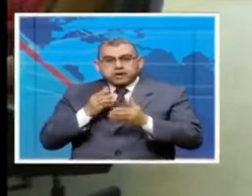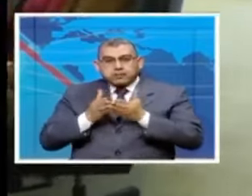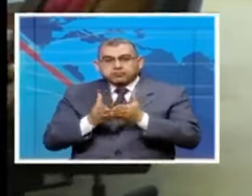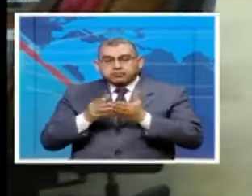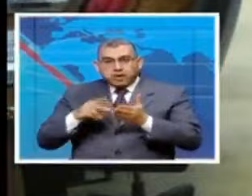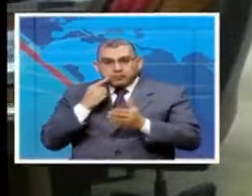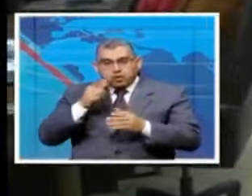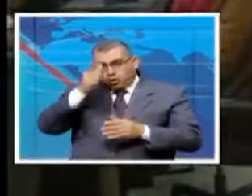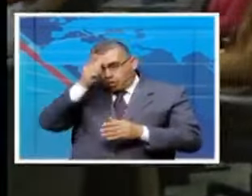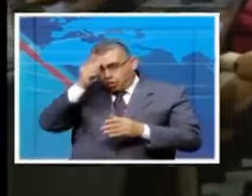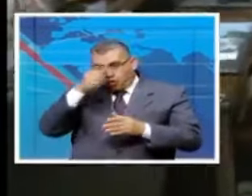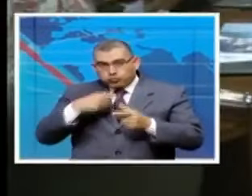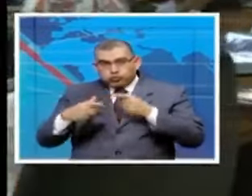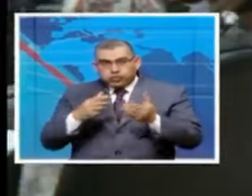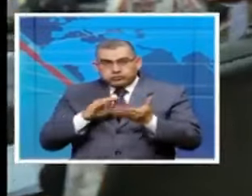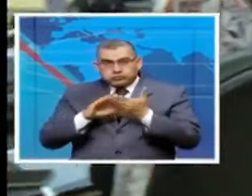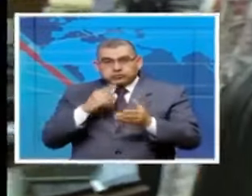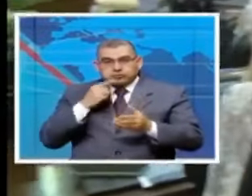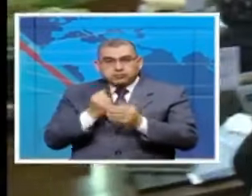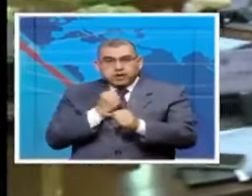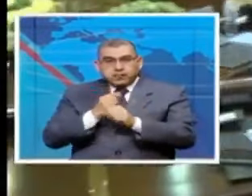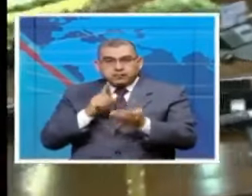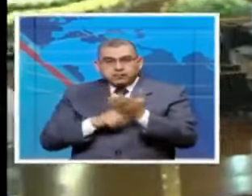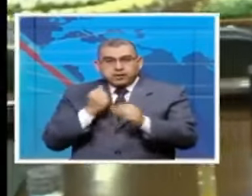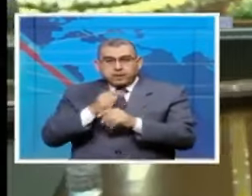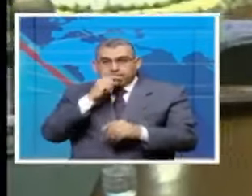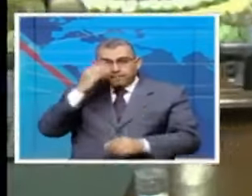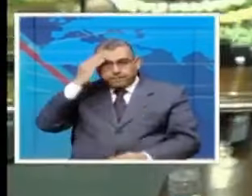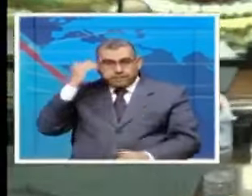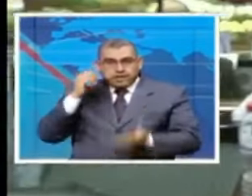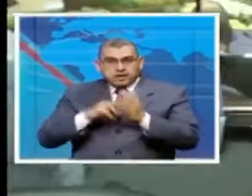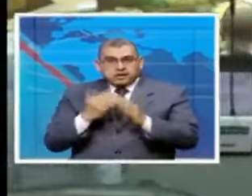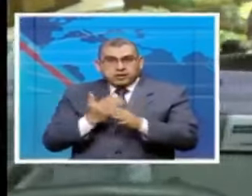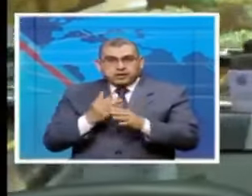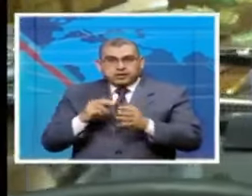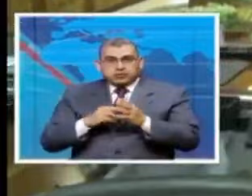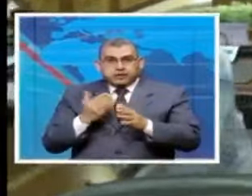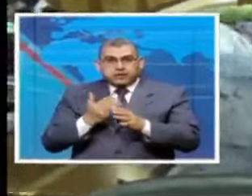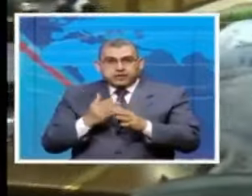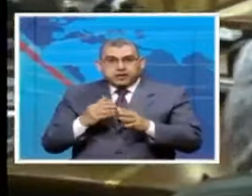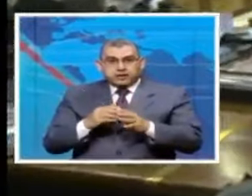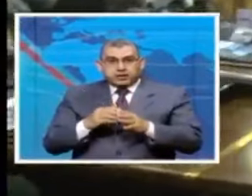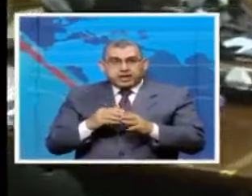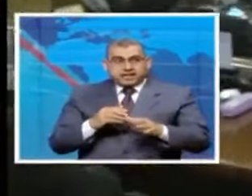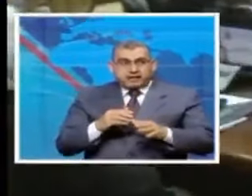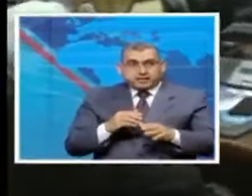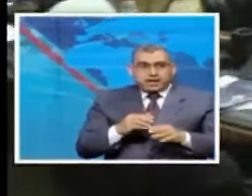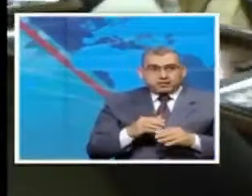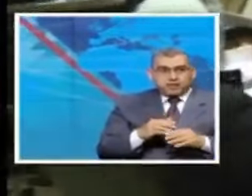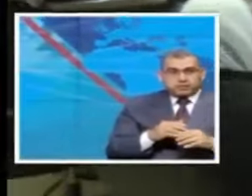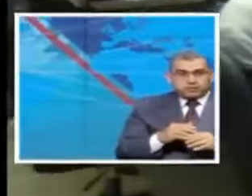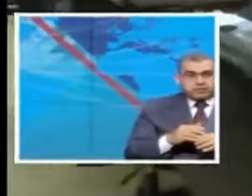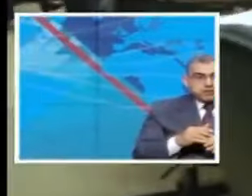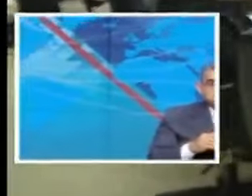البحري والعلوم والتكنولوجيا باليوم العالمي للمرأة والفتاة في ميدان العلوم، وتم إطلاق منصة